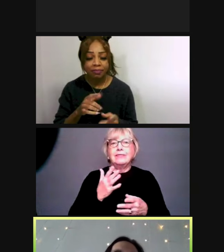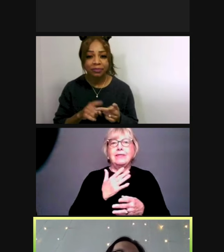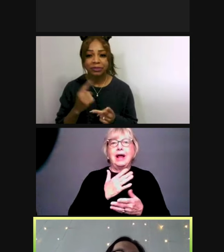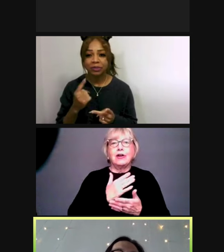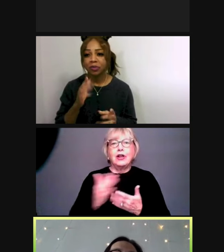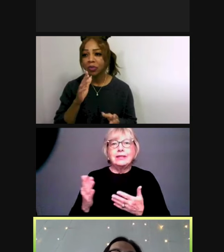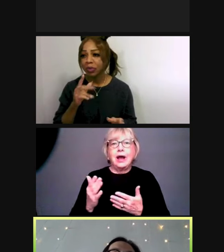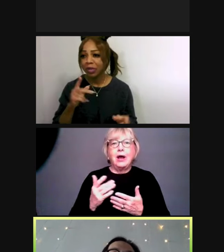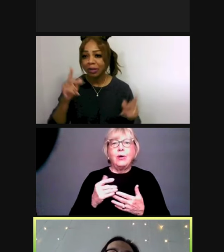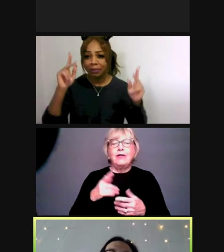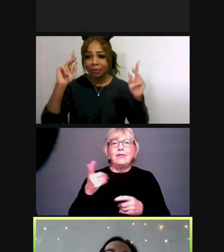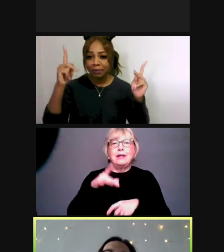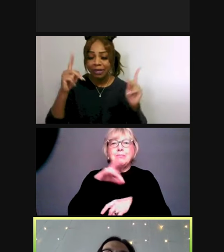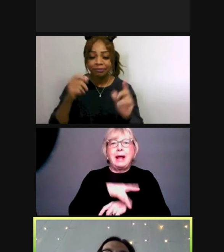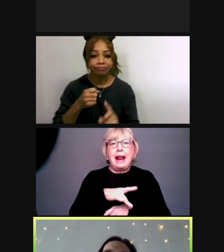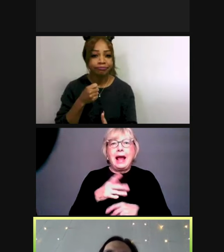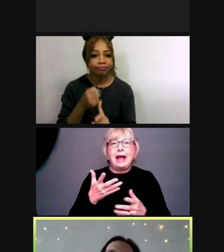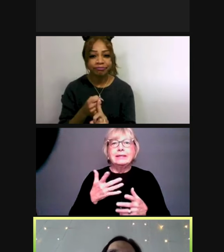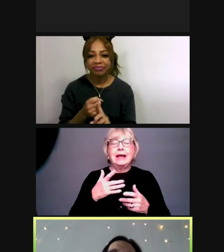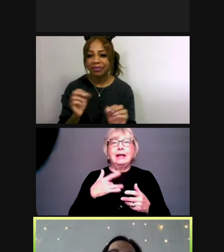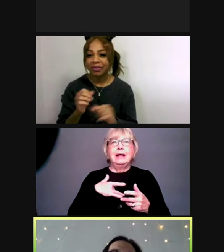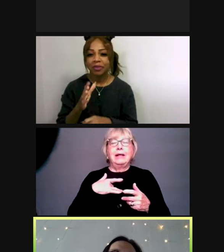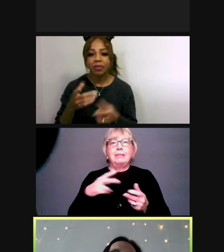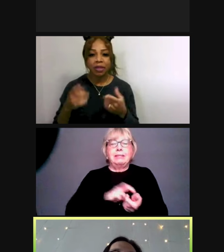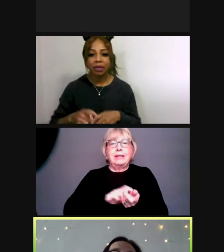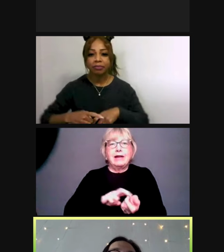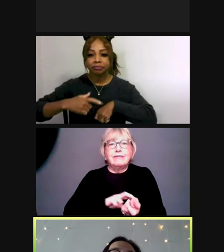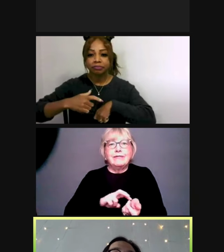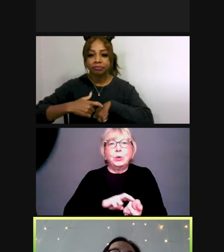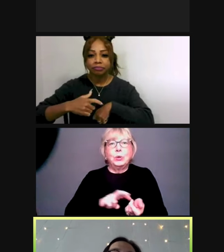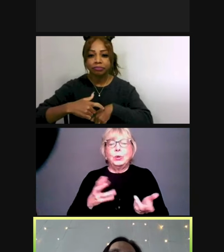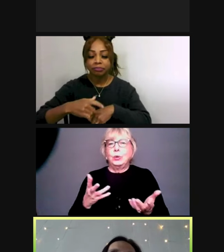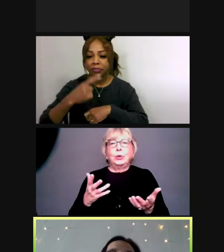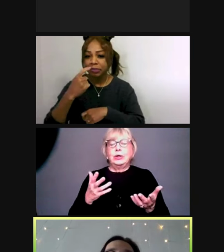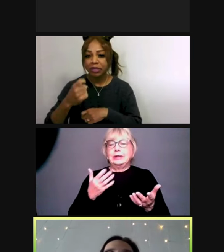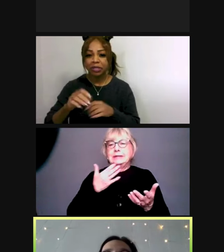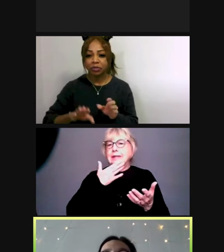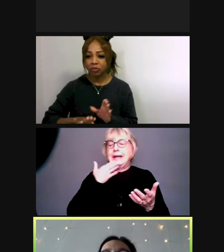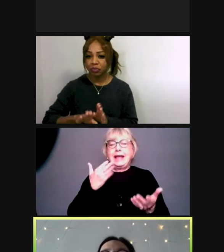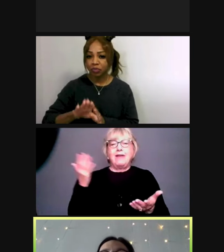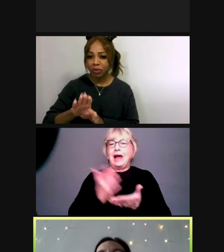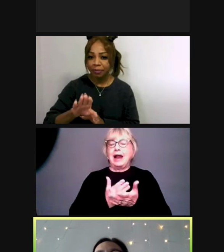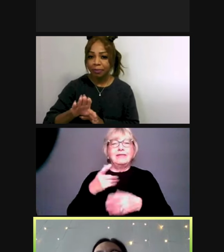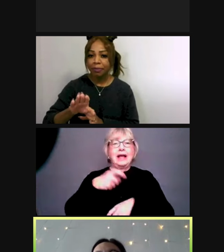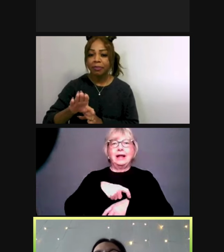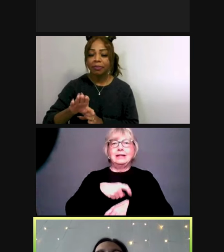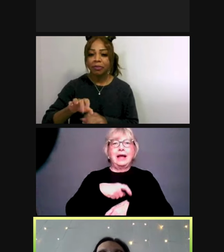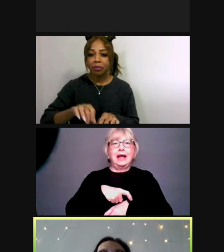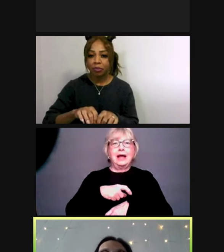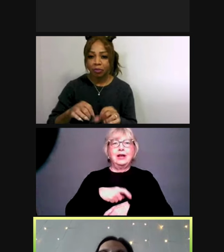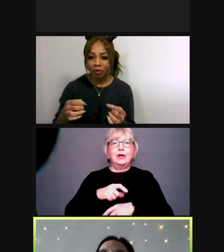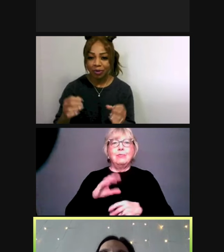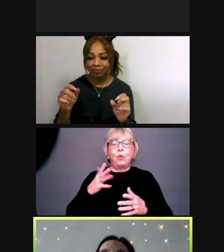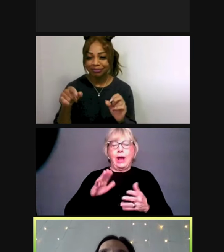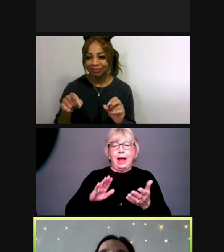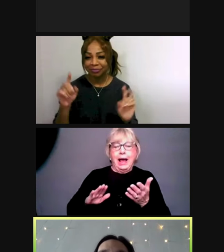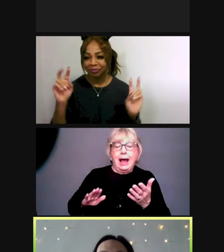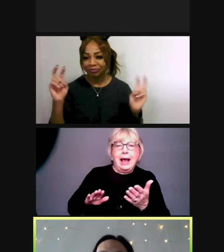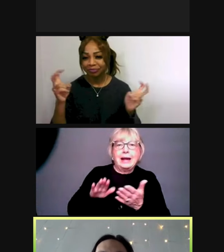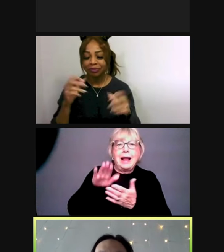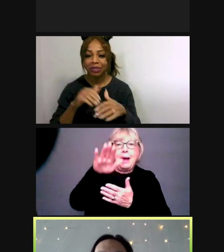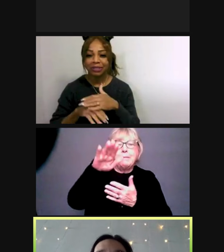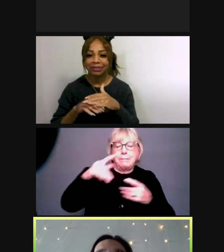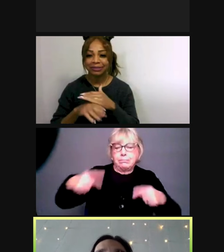va vomir ou quelqu'un aura une crise de panique et rien ne se passera à temps parce que, par exemple, la rampe du bâtiment soit